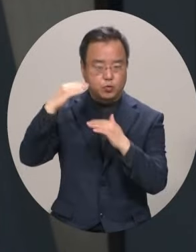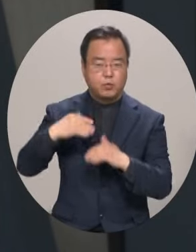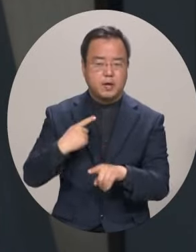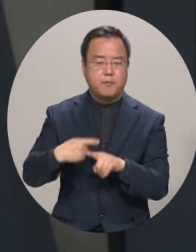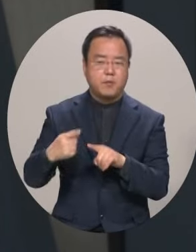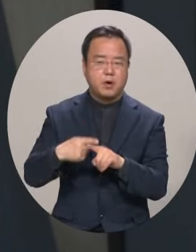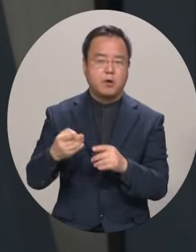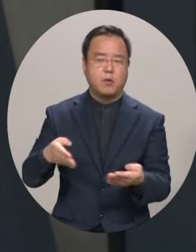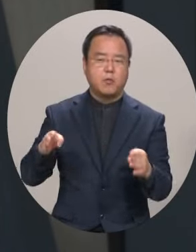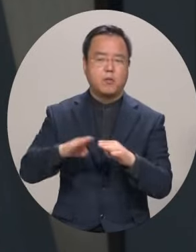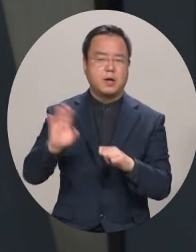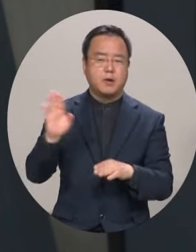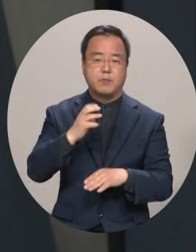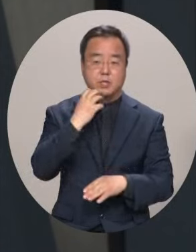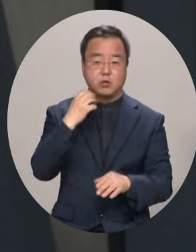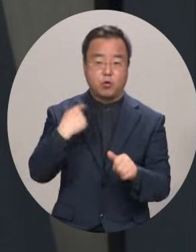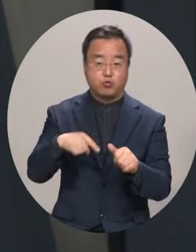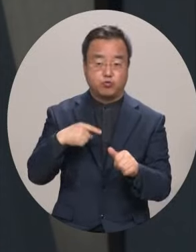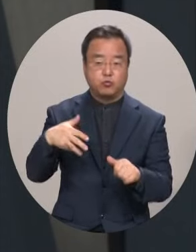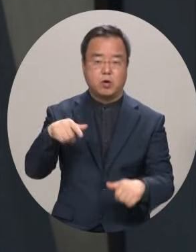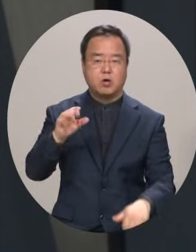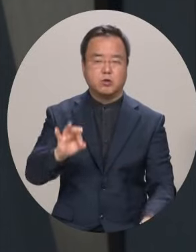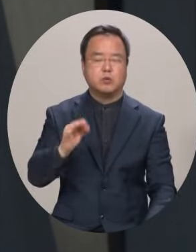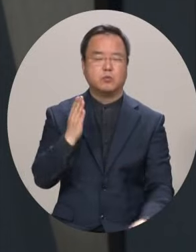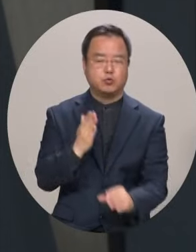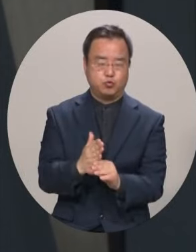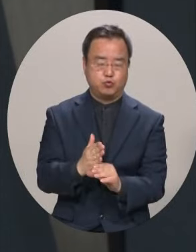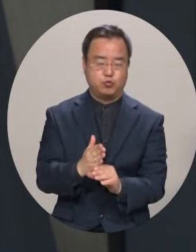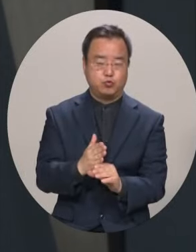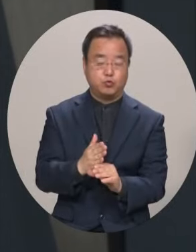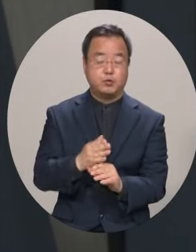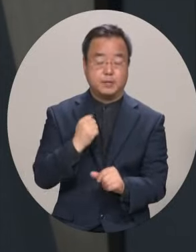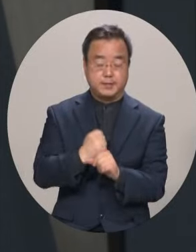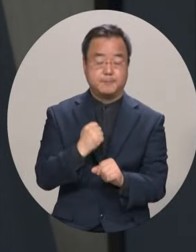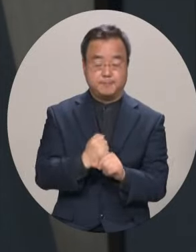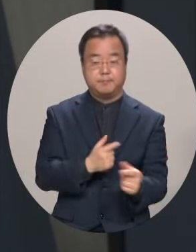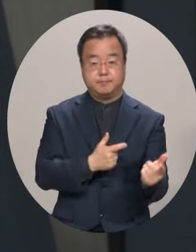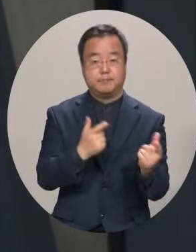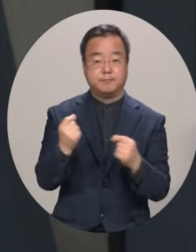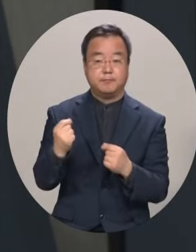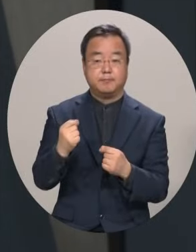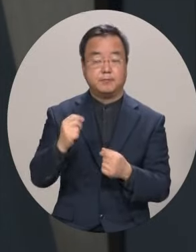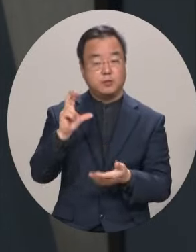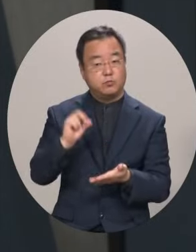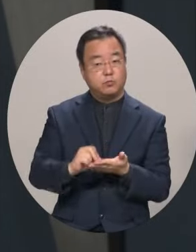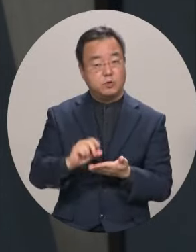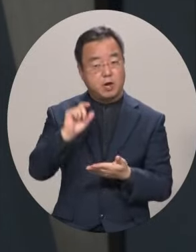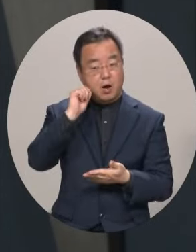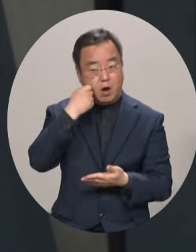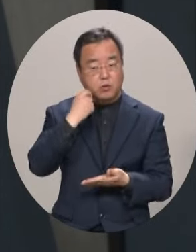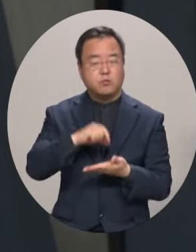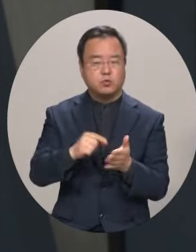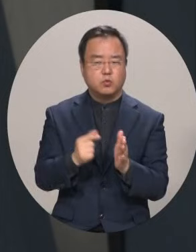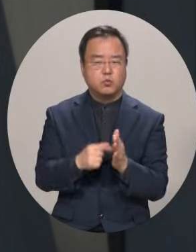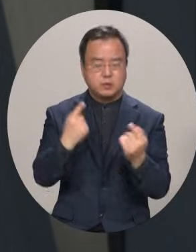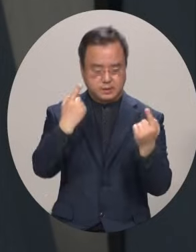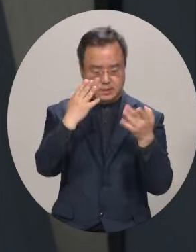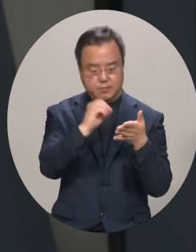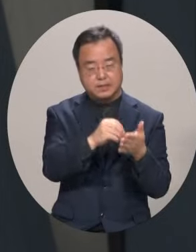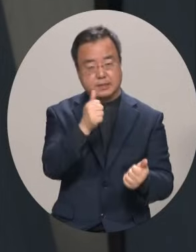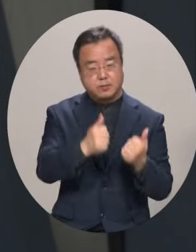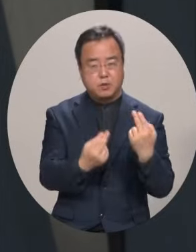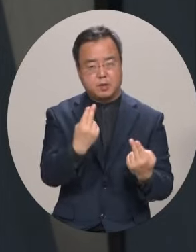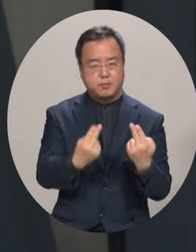서울시 교육장이 주관하여 출제한 문제들이기 때문에 출제 경향이나 난이도는 실제 수능과는 다소 차이가